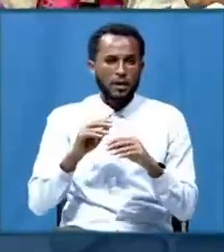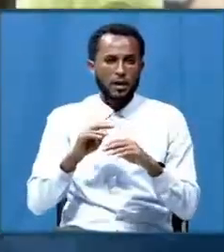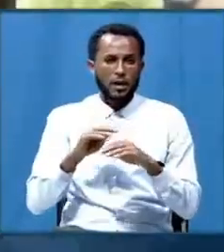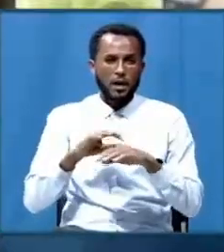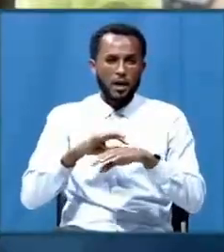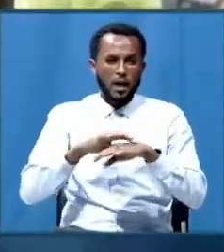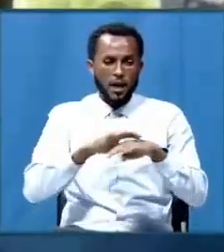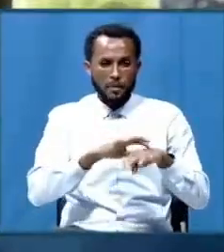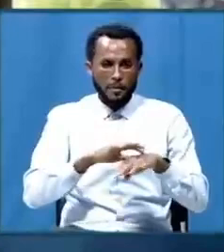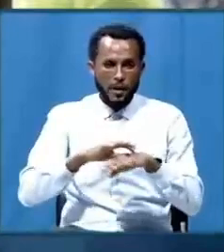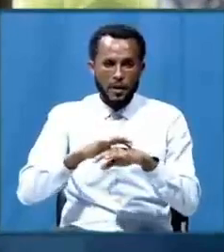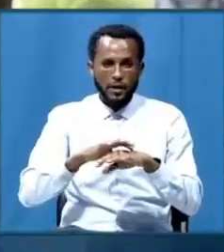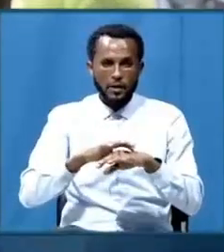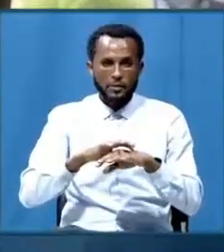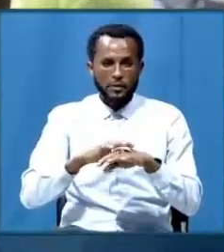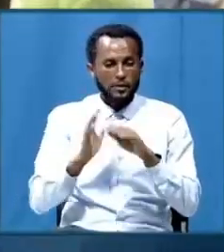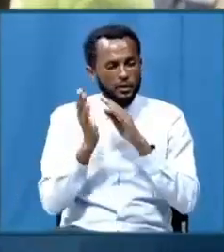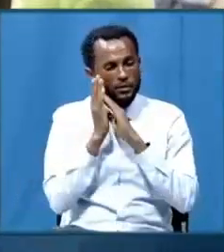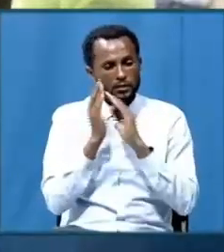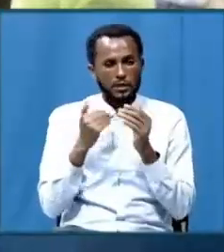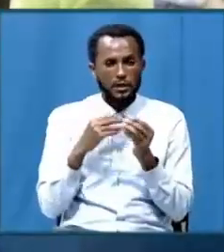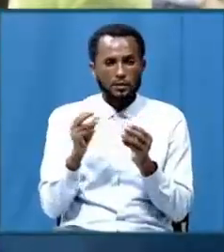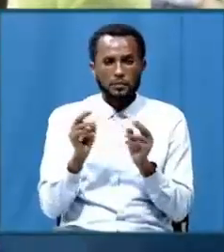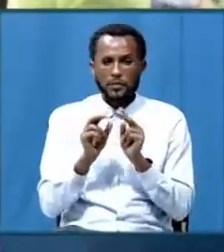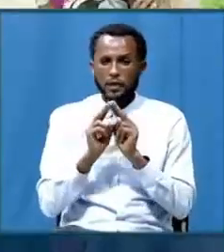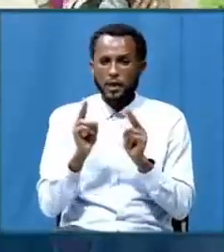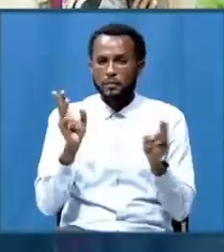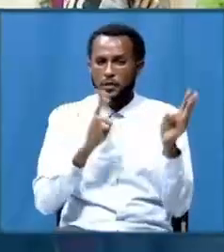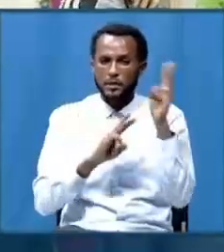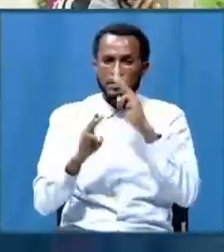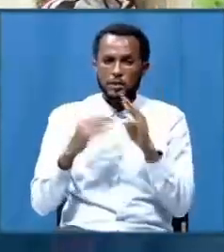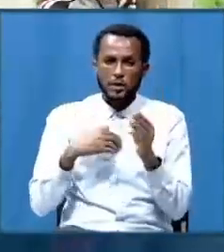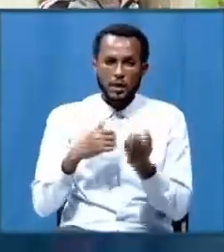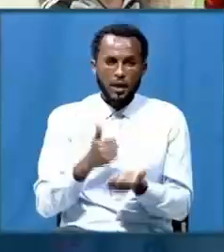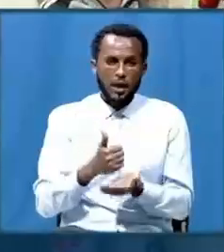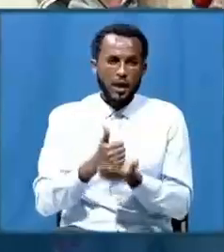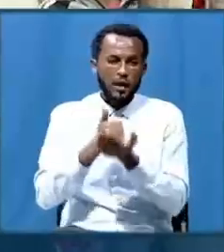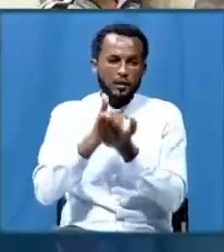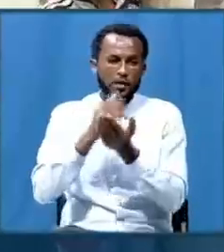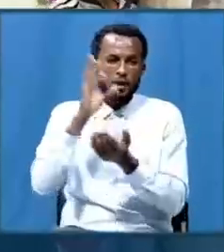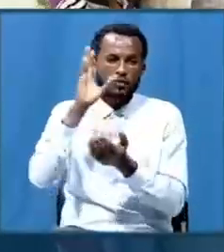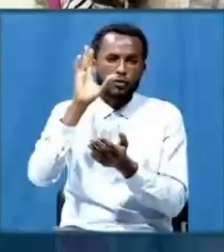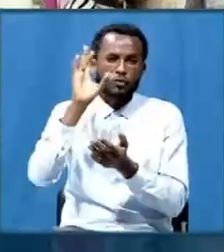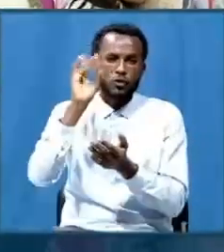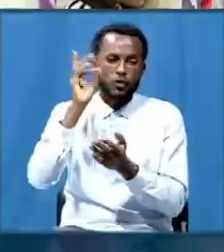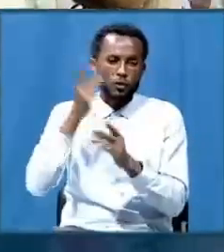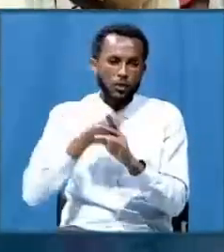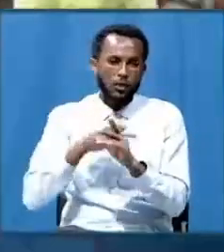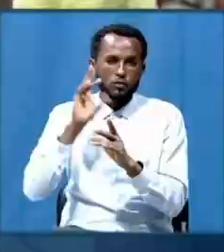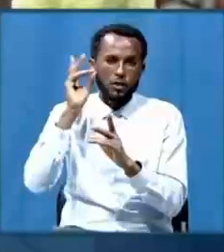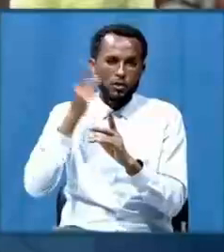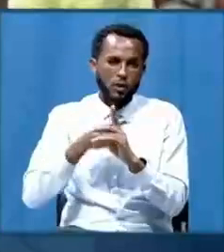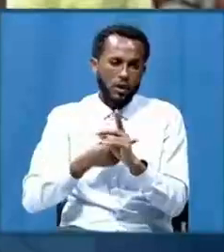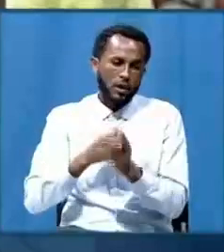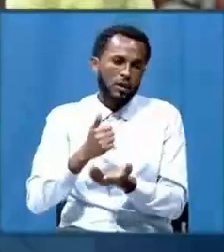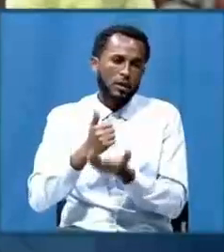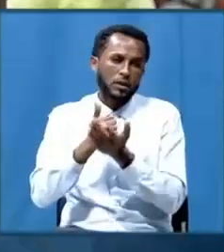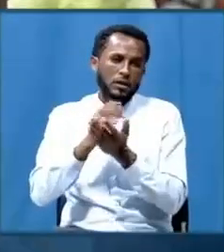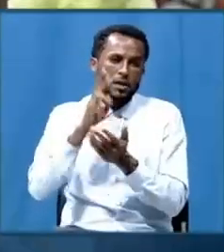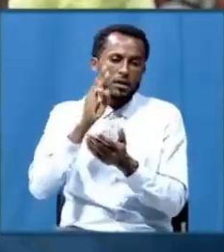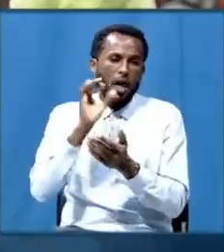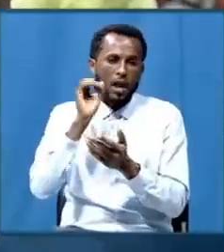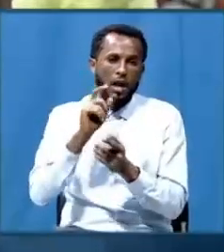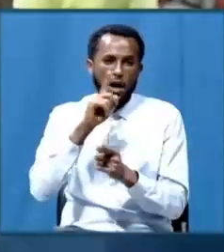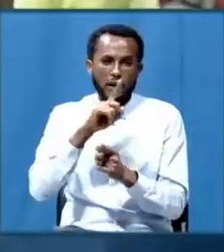ንድቅስ ዘለና ሻሪዓ ንፅፍና ብጣዕሚ ሽግር ኣለና ርዳእታ ሕዚ ኣብ 8 ወርሒ ኣብ 7 ወርሒ ኢና ንርዳእ ግን ሻላ ህዝቢ